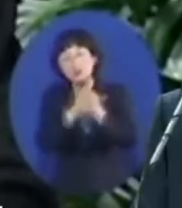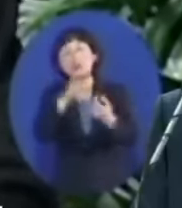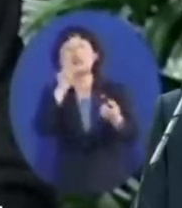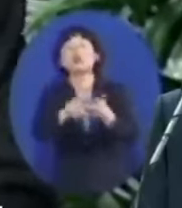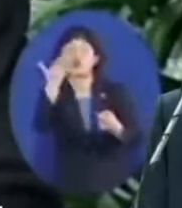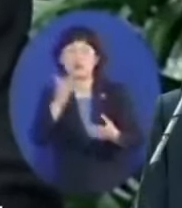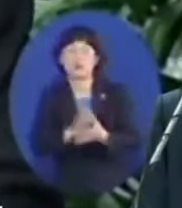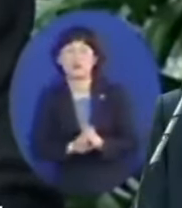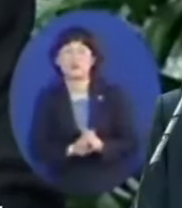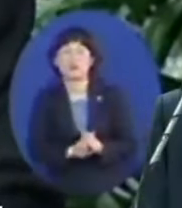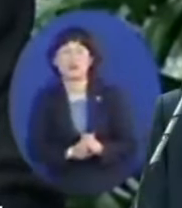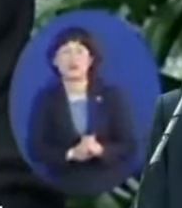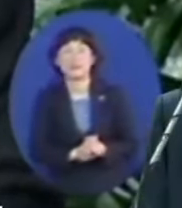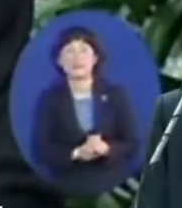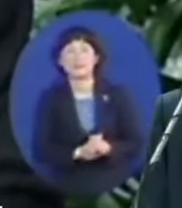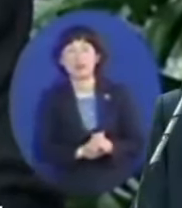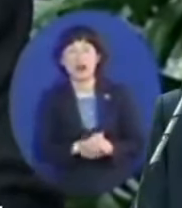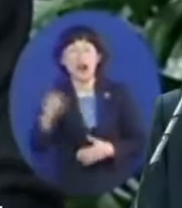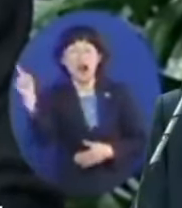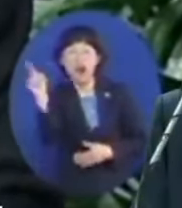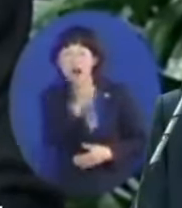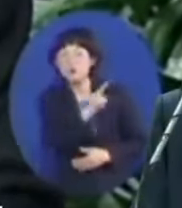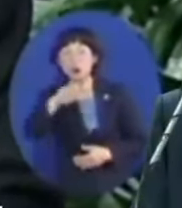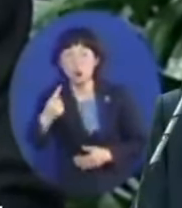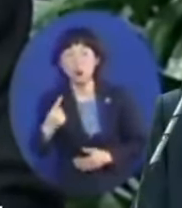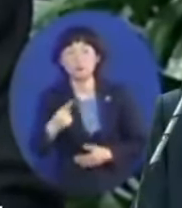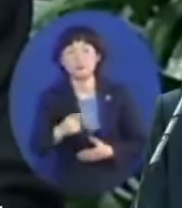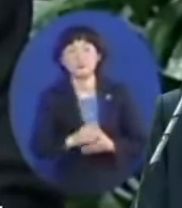것입니다. 아무것도